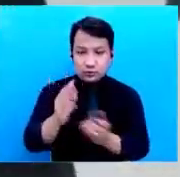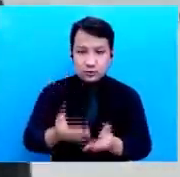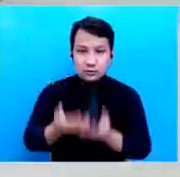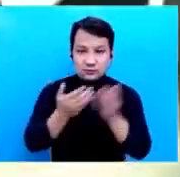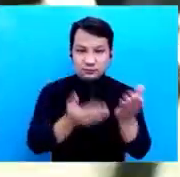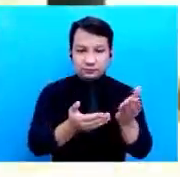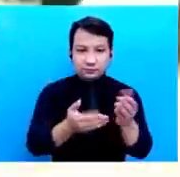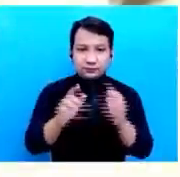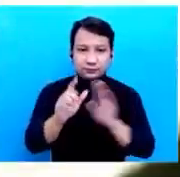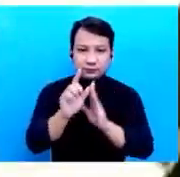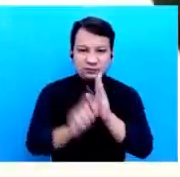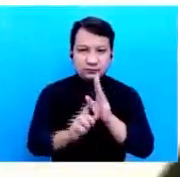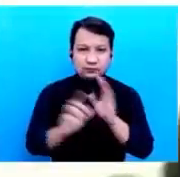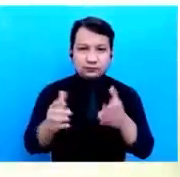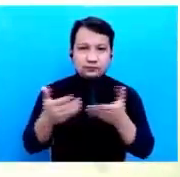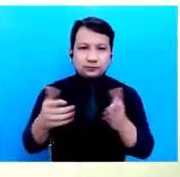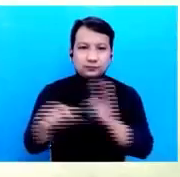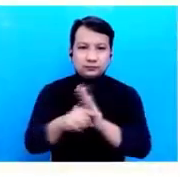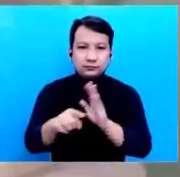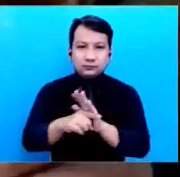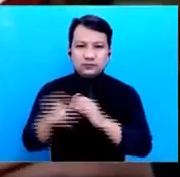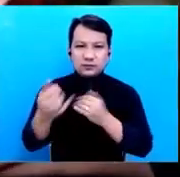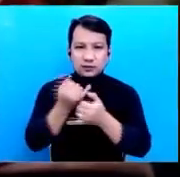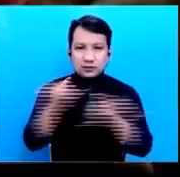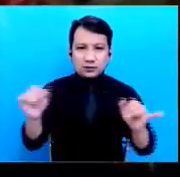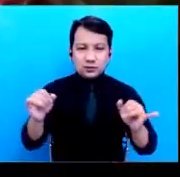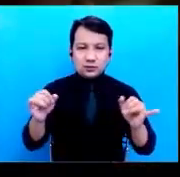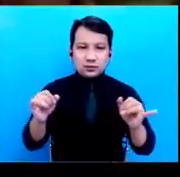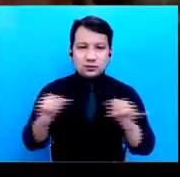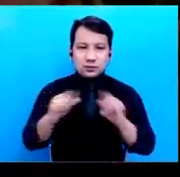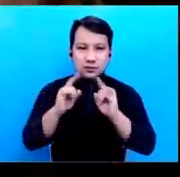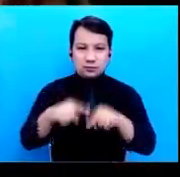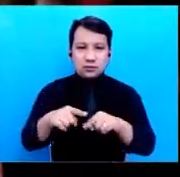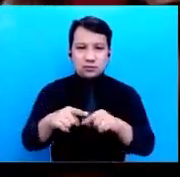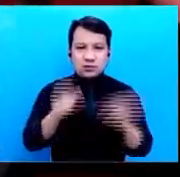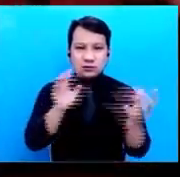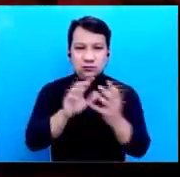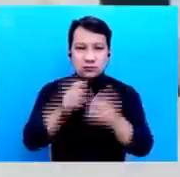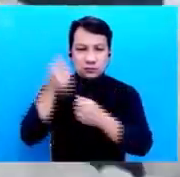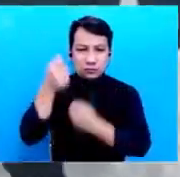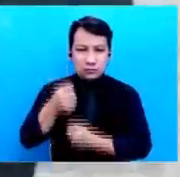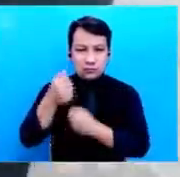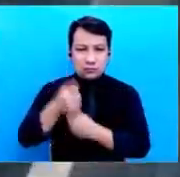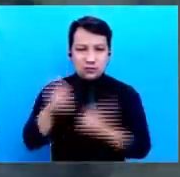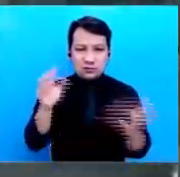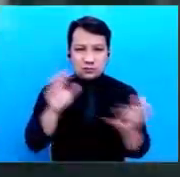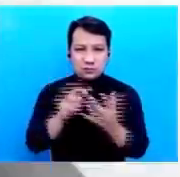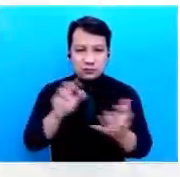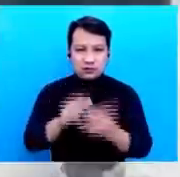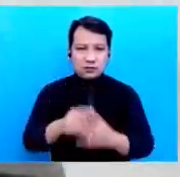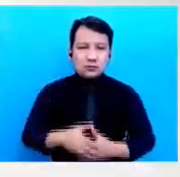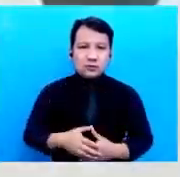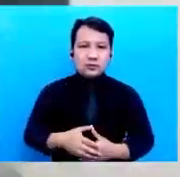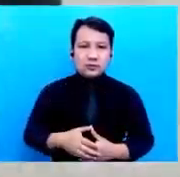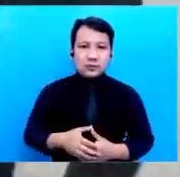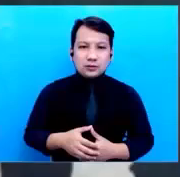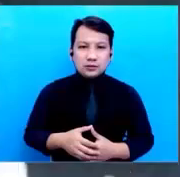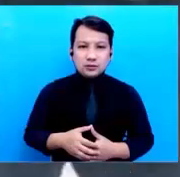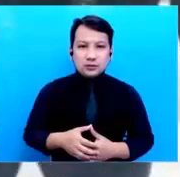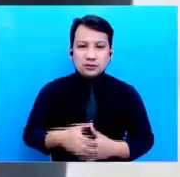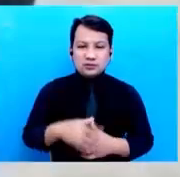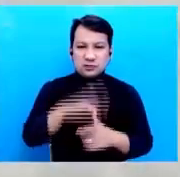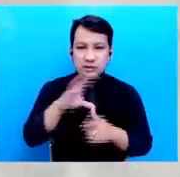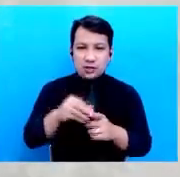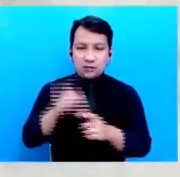ng batas na ipinagbabawal ang independent war reporting at mga protesta kontra giyera. Tanging mga state-controlled media lang